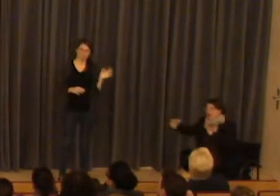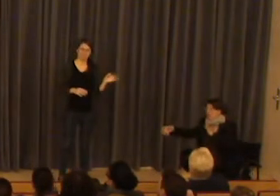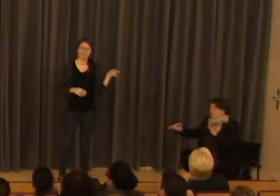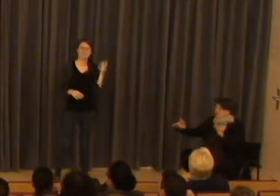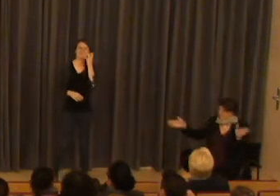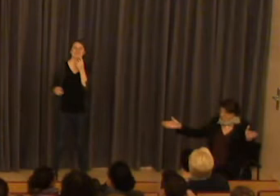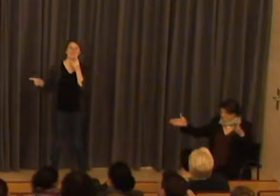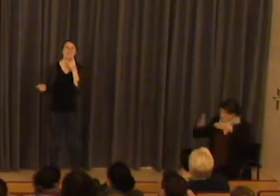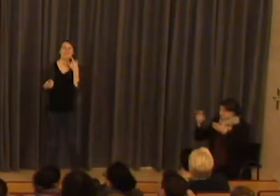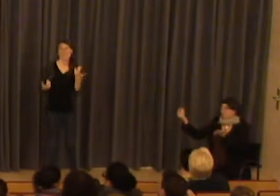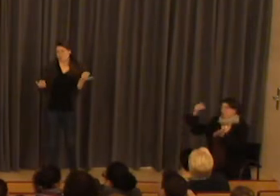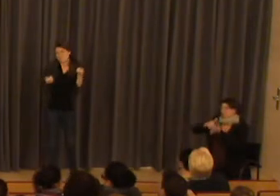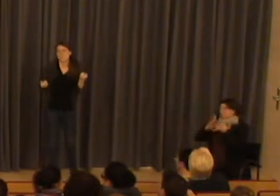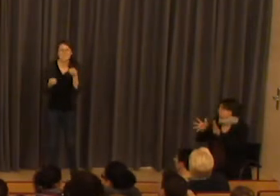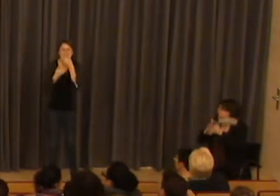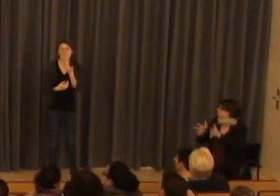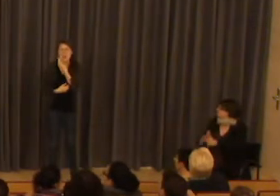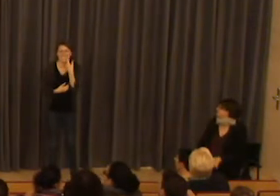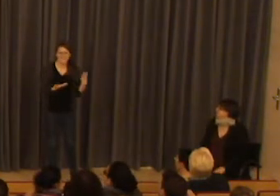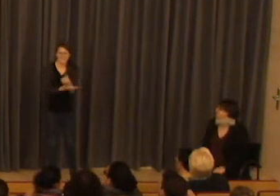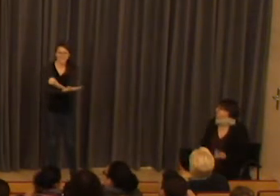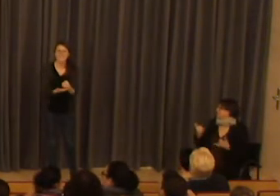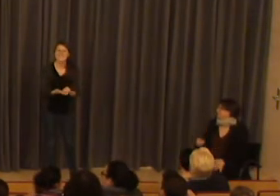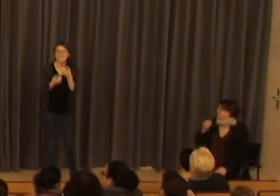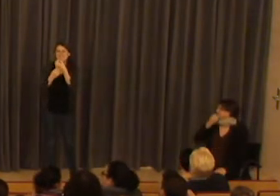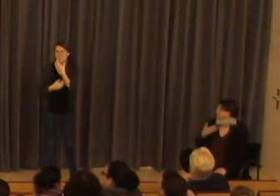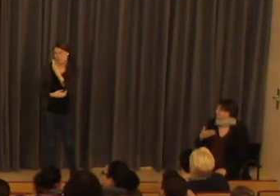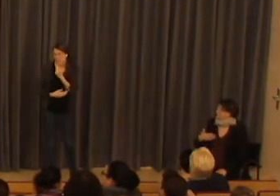Doncs bona tarda a tothom. Bona tarda.